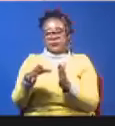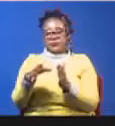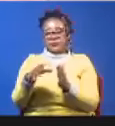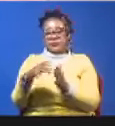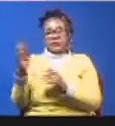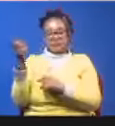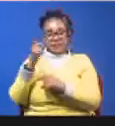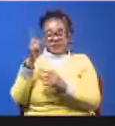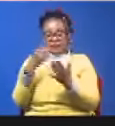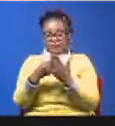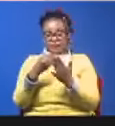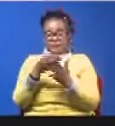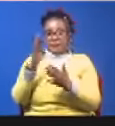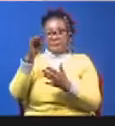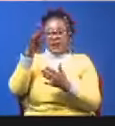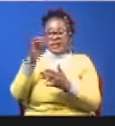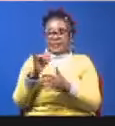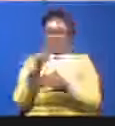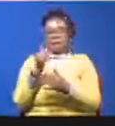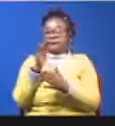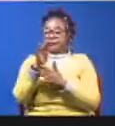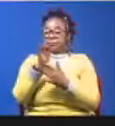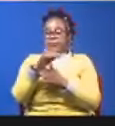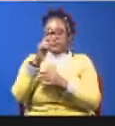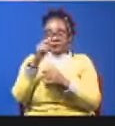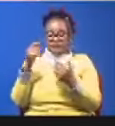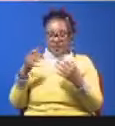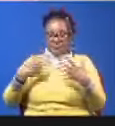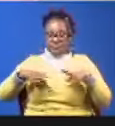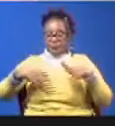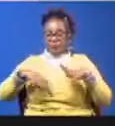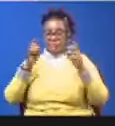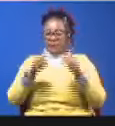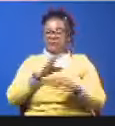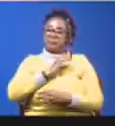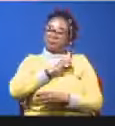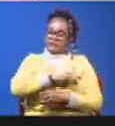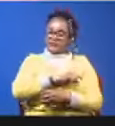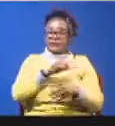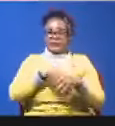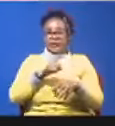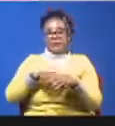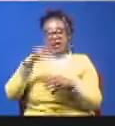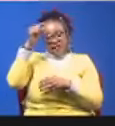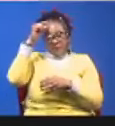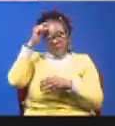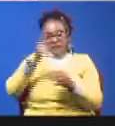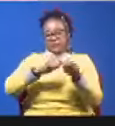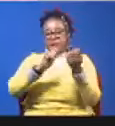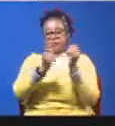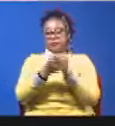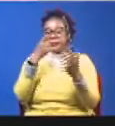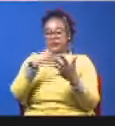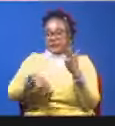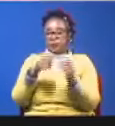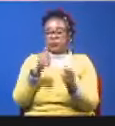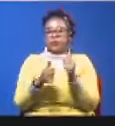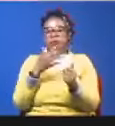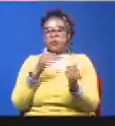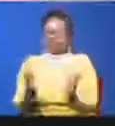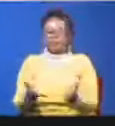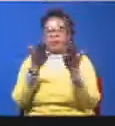wa fedha John Mbadi ametoa wito kwa wananchi kuwa na subra wakati serikali inashughulikia mageuzi ya ushuru yanayolenga kuboresha